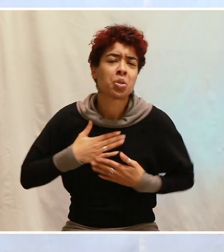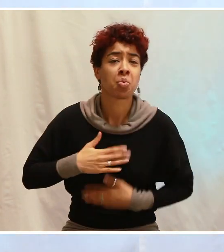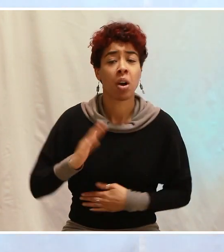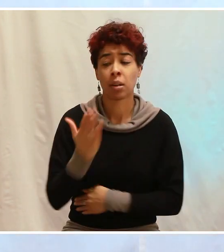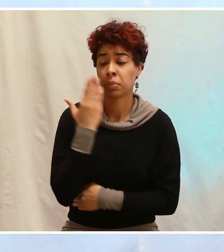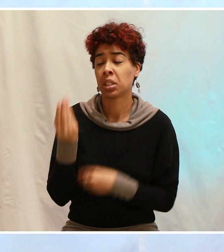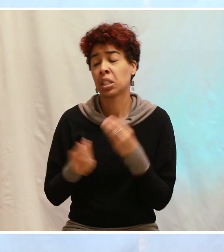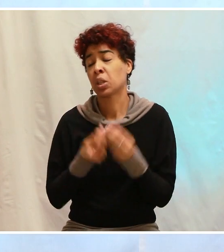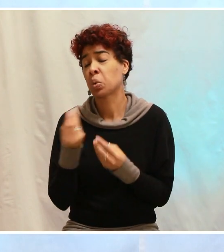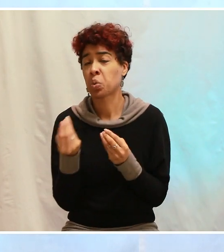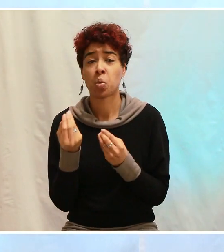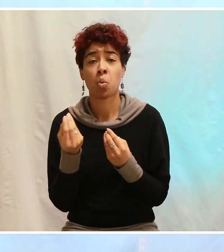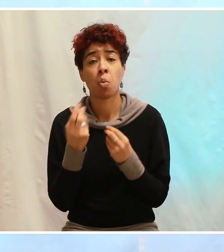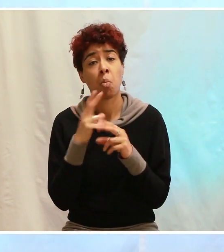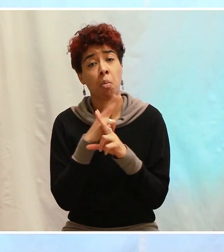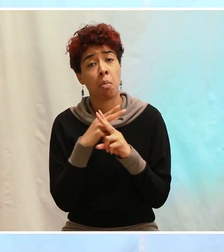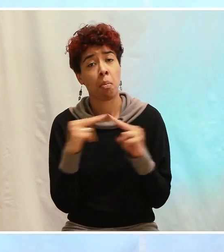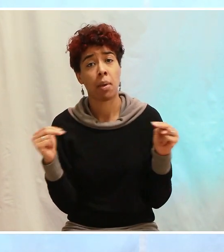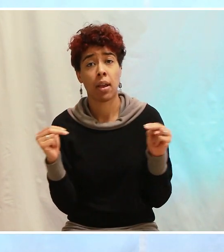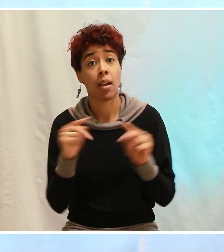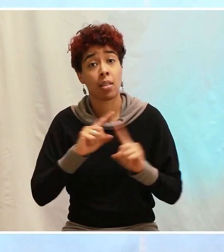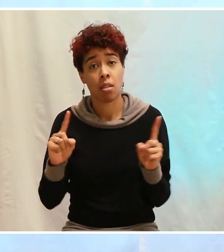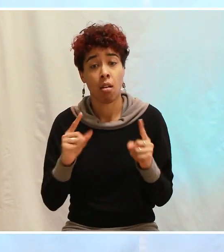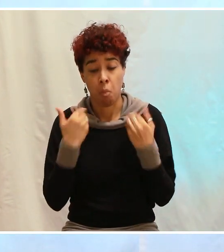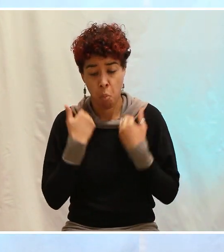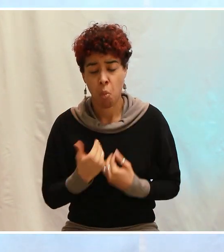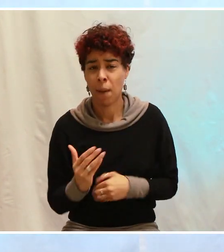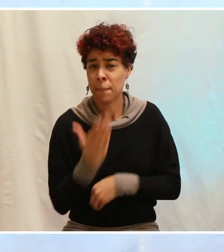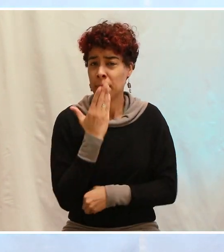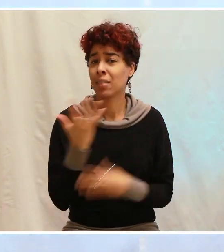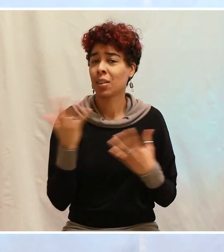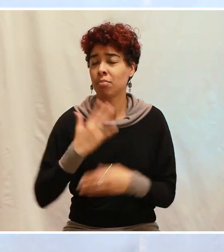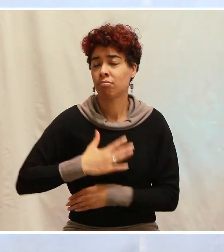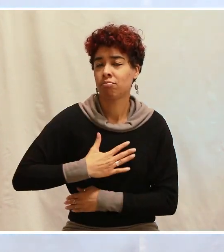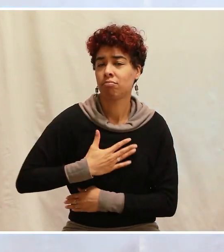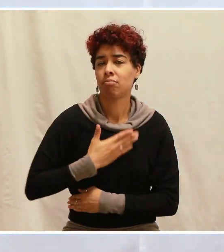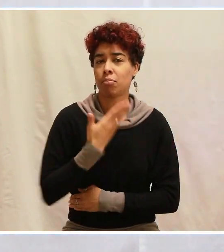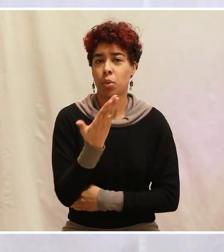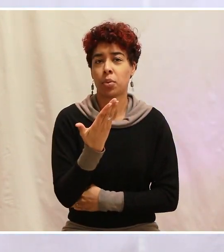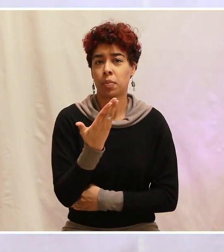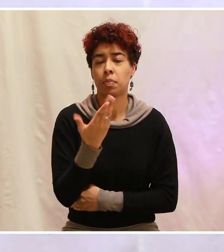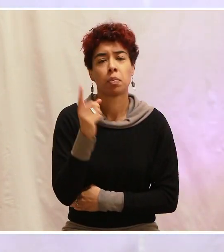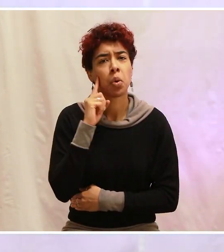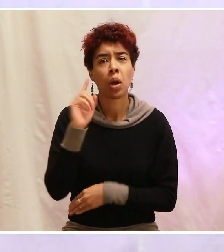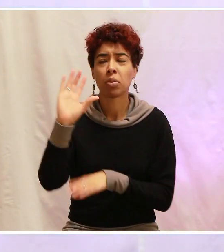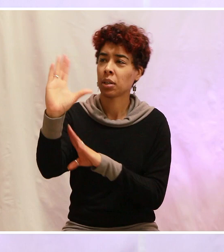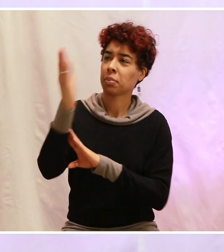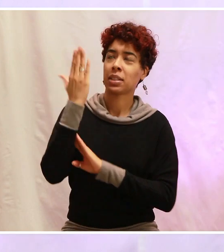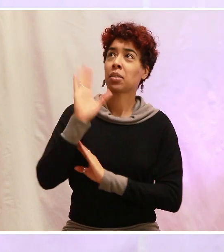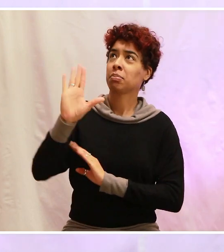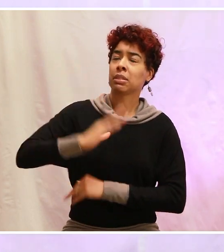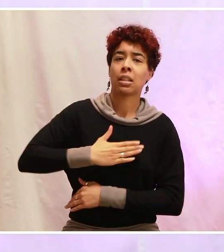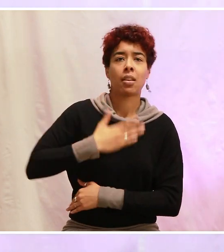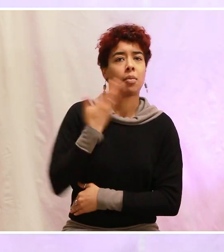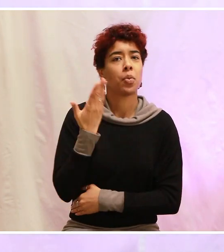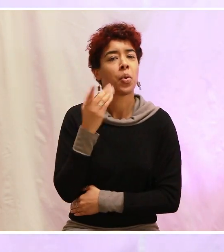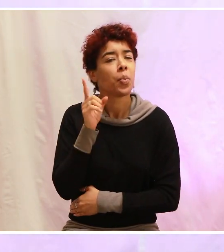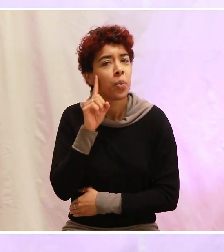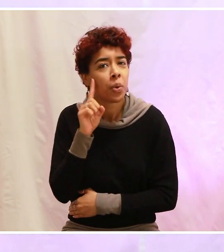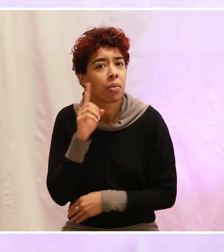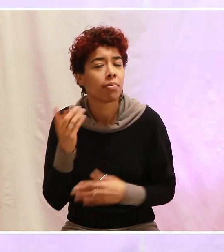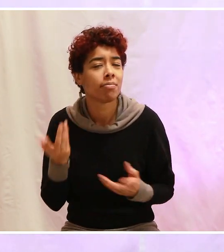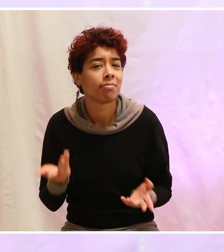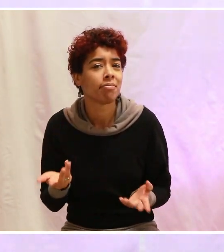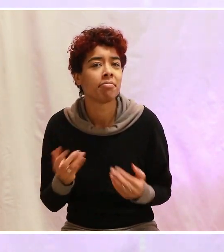nature, c'est la paix ». Non, Dieu se présente comme « ma nature, c'est l'amour ». Pourquoi il se présente sous cette forme-là, sous cette